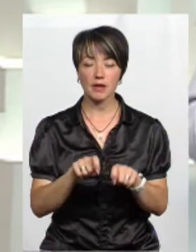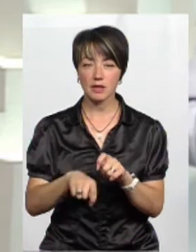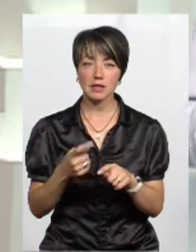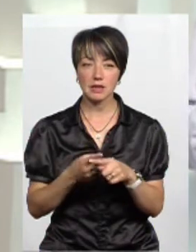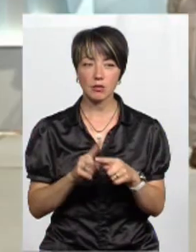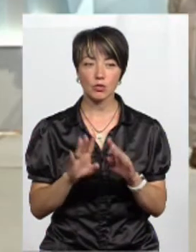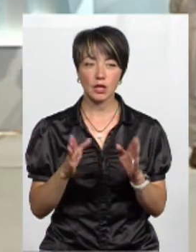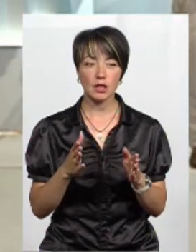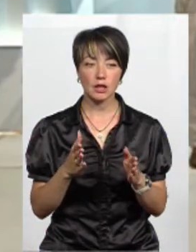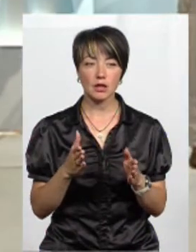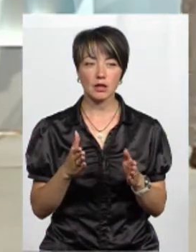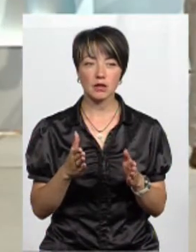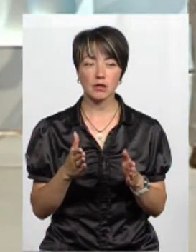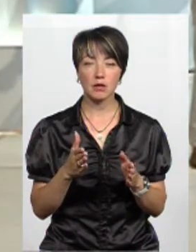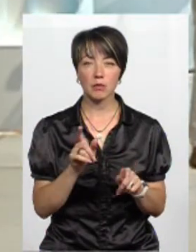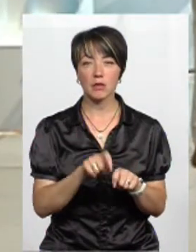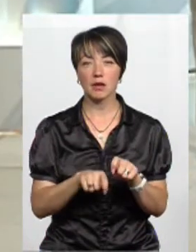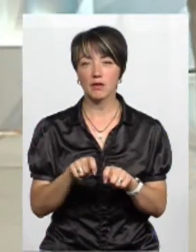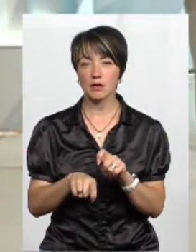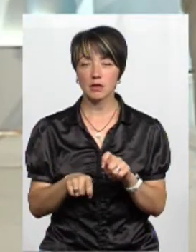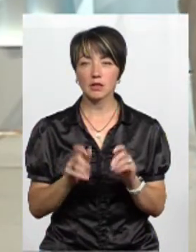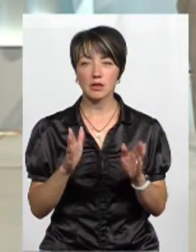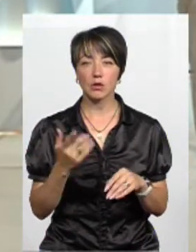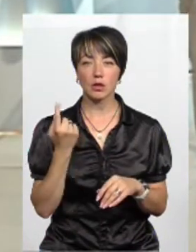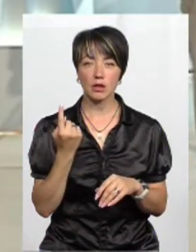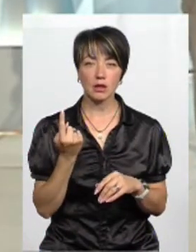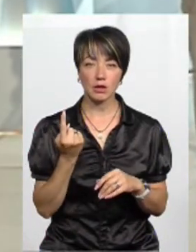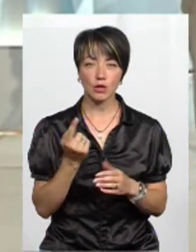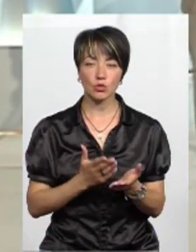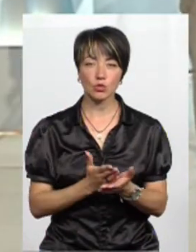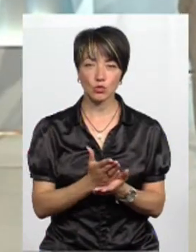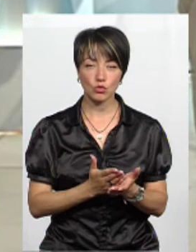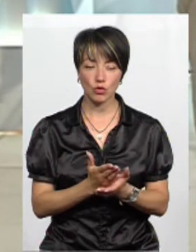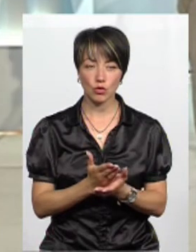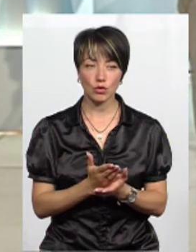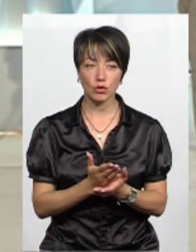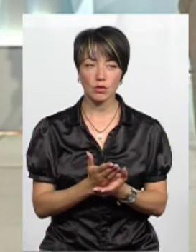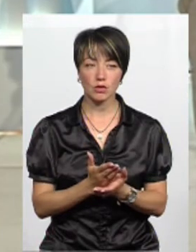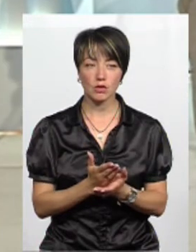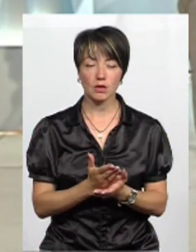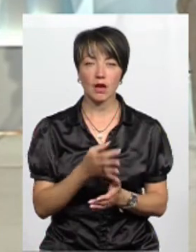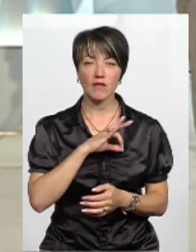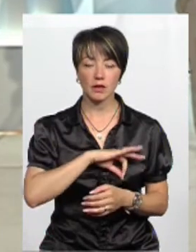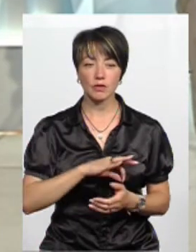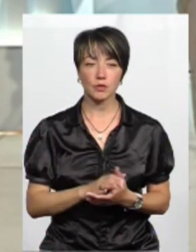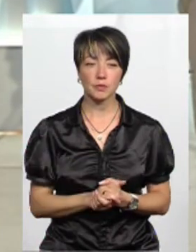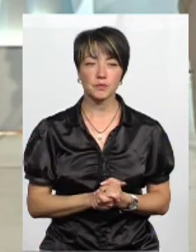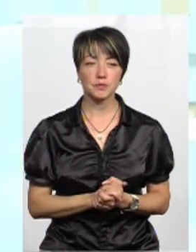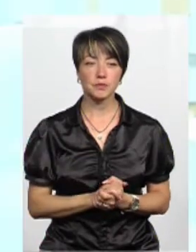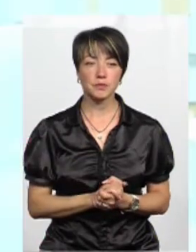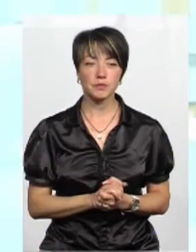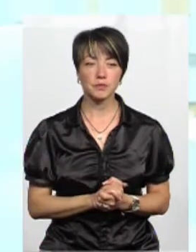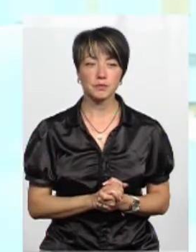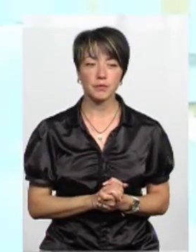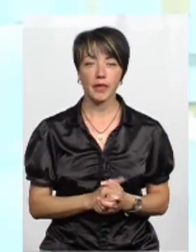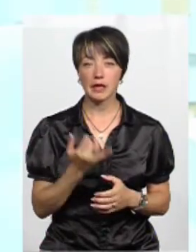це буде цільова перевірка тільки однією службою, яка буде ефективною. Так, зрозуміло.